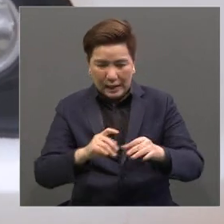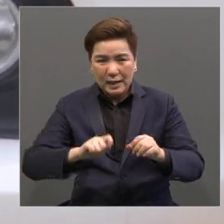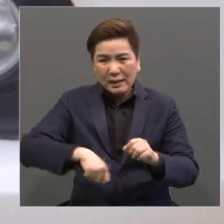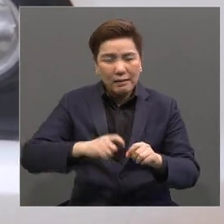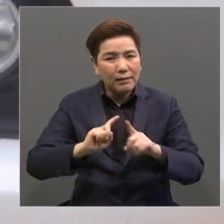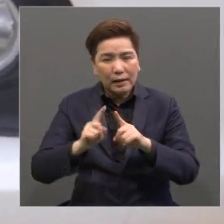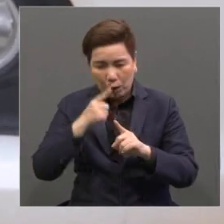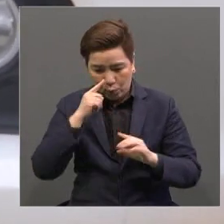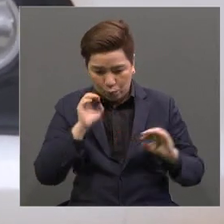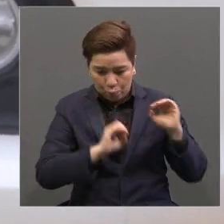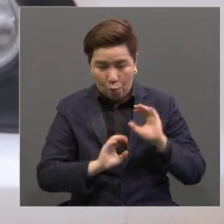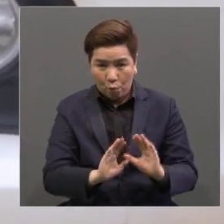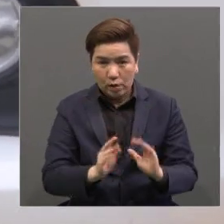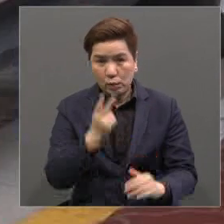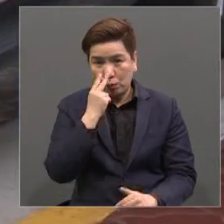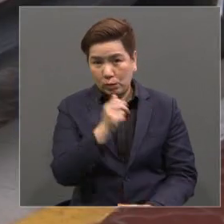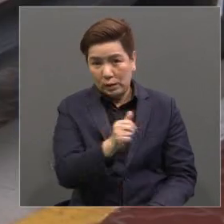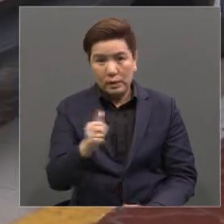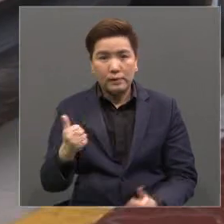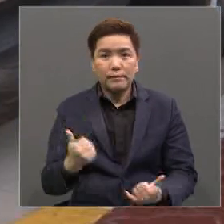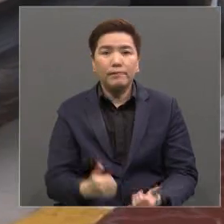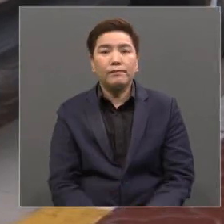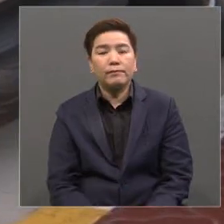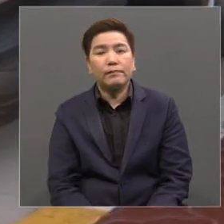โซ่ทำทุกอย่างเพื่อความปลอดภัยนะคะ